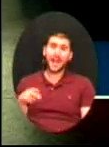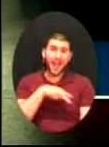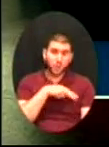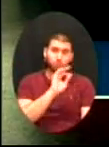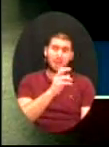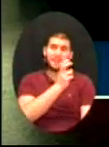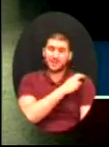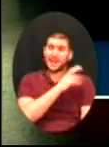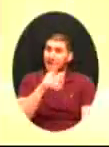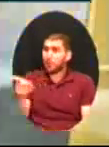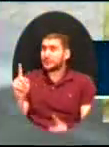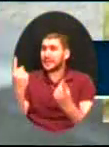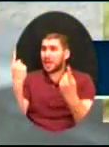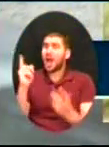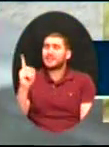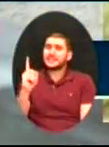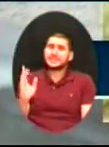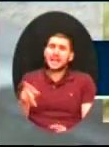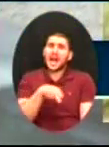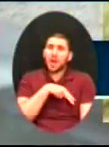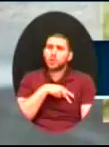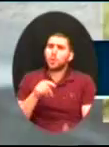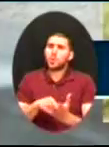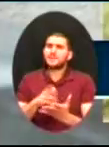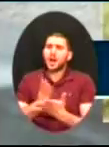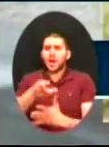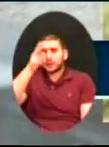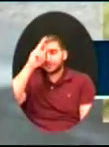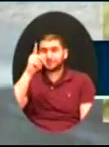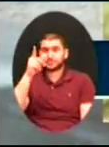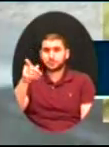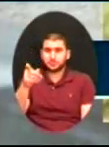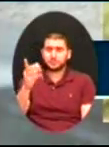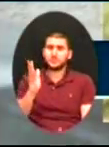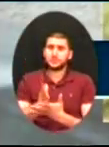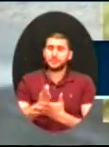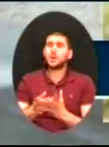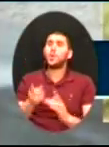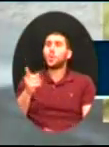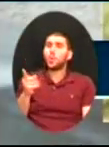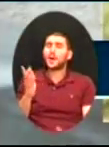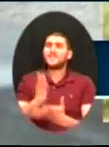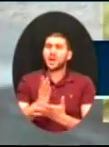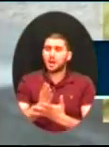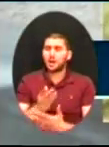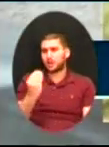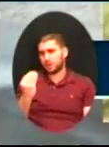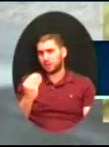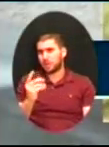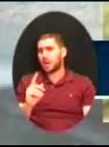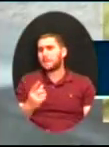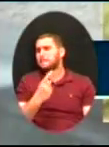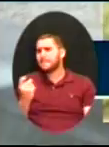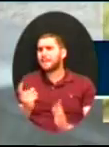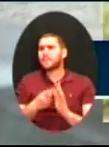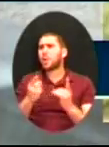של המפקד. גם לא זה קרה. אבל זה חוץ של המפקד. למה? כי הוא לקח ריזיקה. ראש אכ"א. כי אף נועה לא חייב אותו. ראש אכ"א, להבדיל. כי אתה יודע, 100 פעמים לא קרה שום